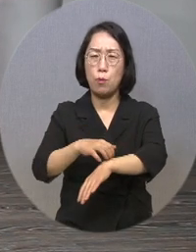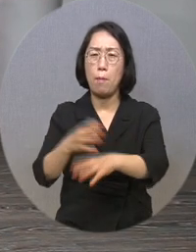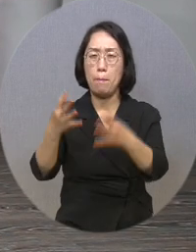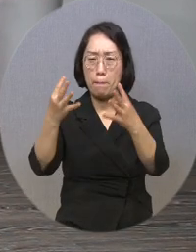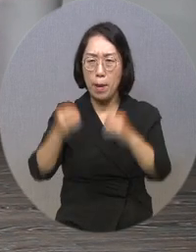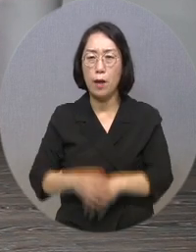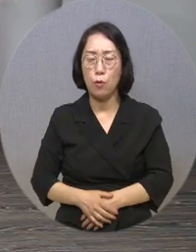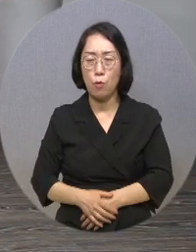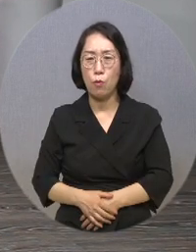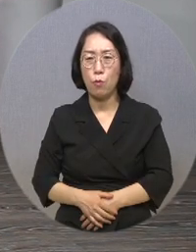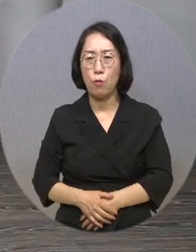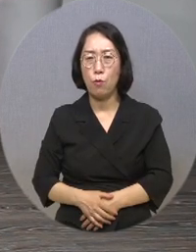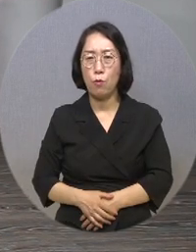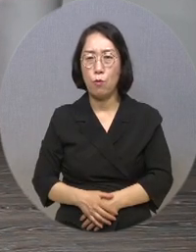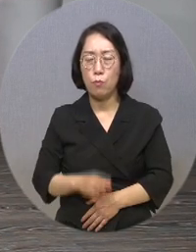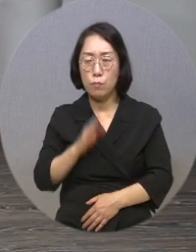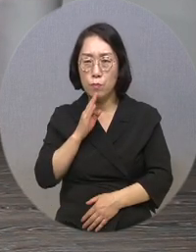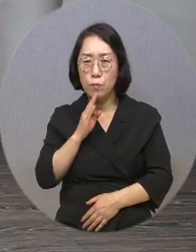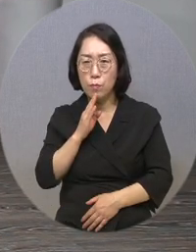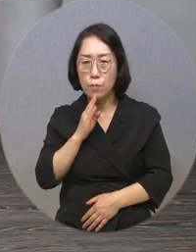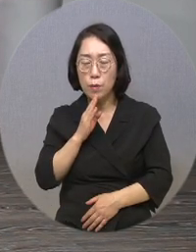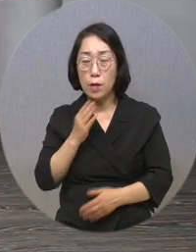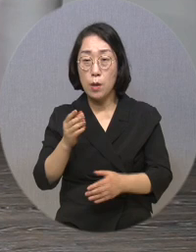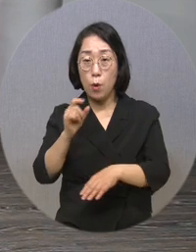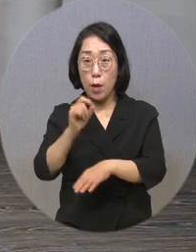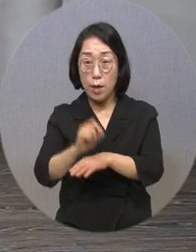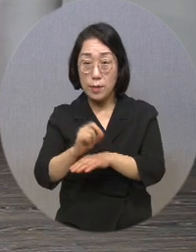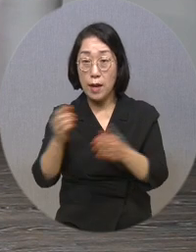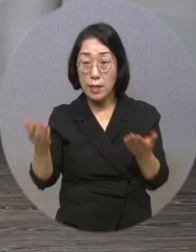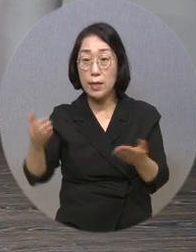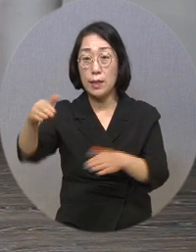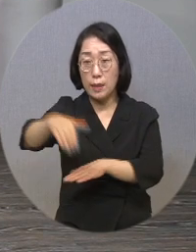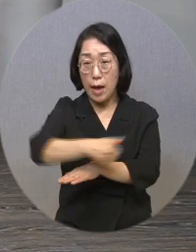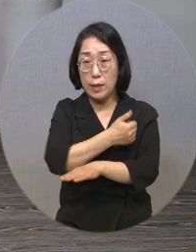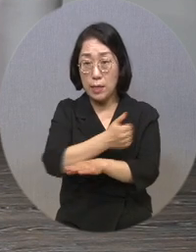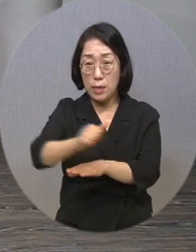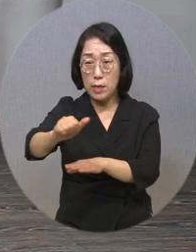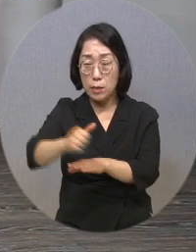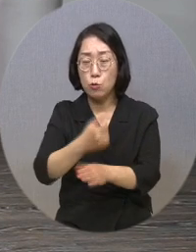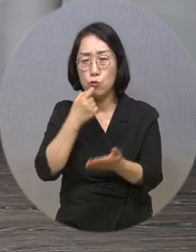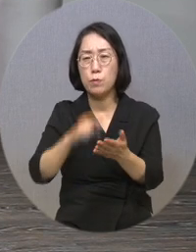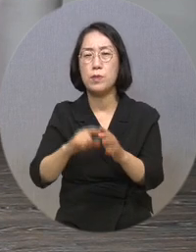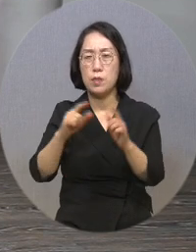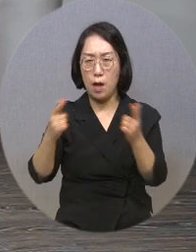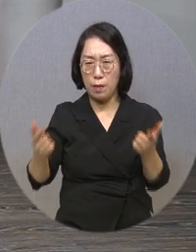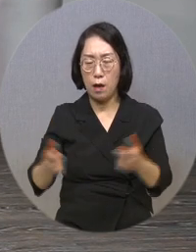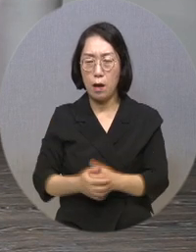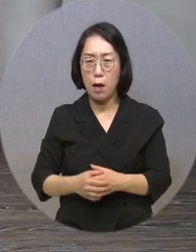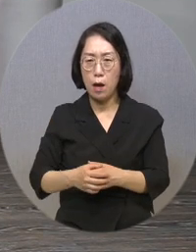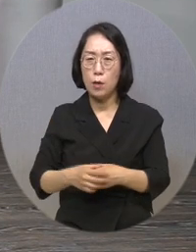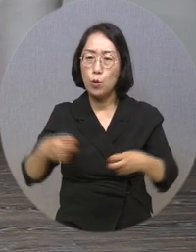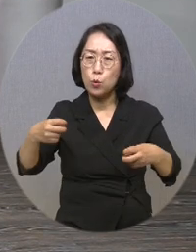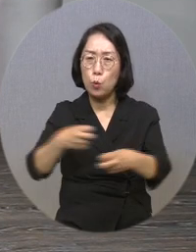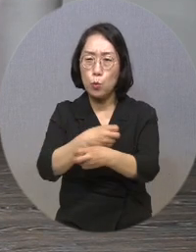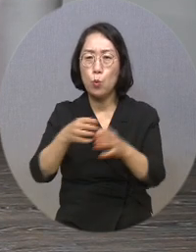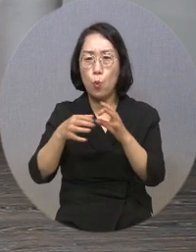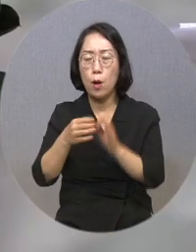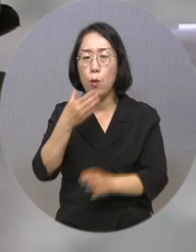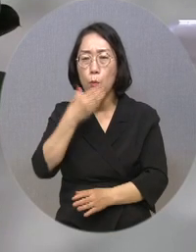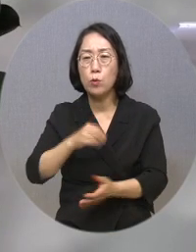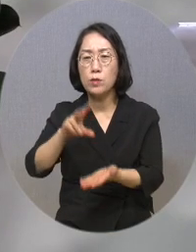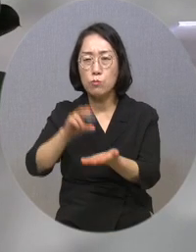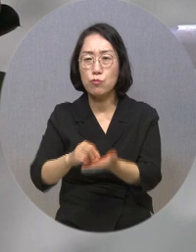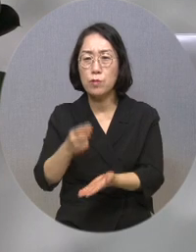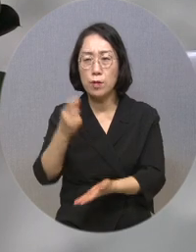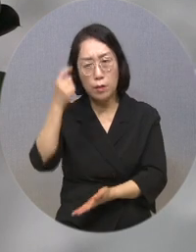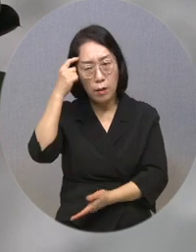이제 일만큼 그만큼 힘들다는 것인데 이제 교통복지에 있어서 심각한 문제는 혹시 어떻게 생각하시는지?